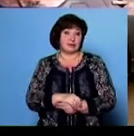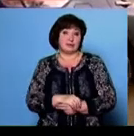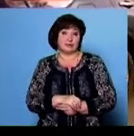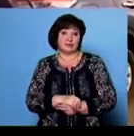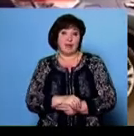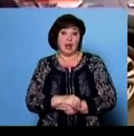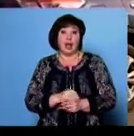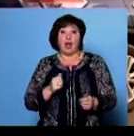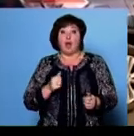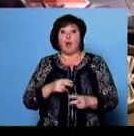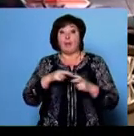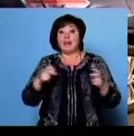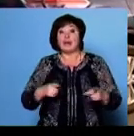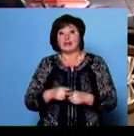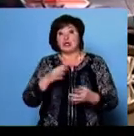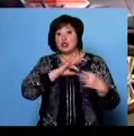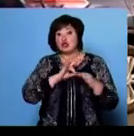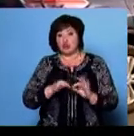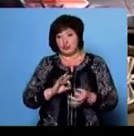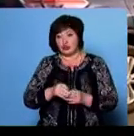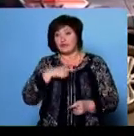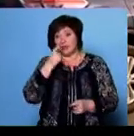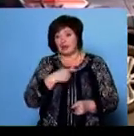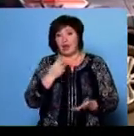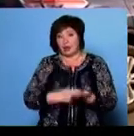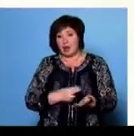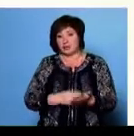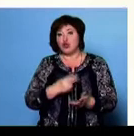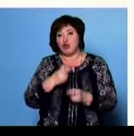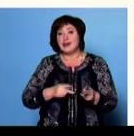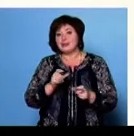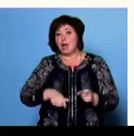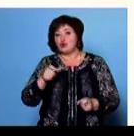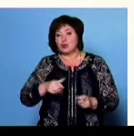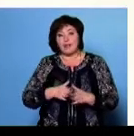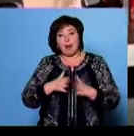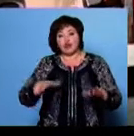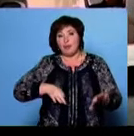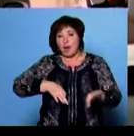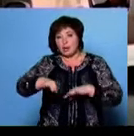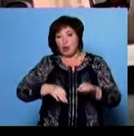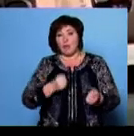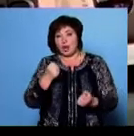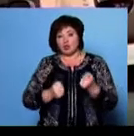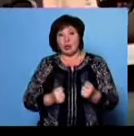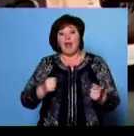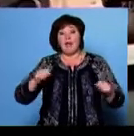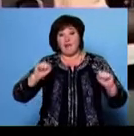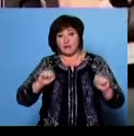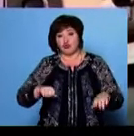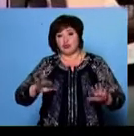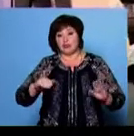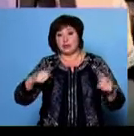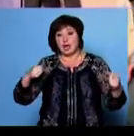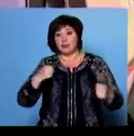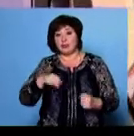Этот переезд – один из сложных в Ижевске, констатируют железнодорожники. Здесь очень большой поток машин, а значит, вероятность ДТП увеличивается.